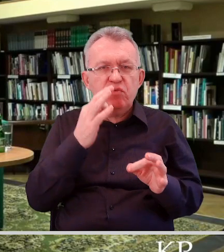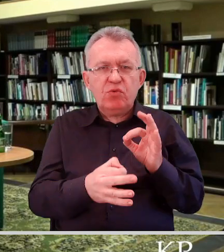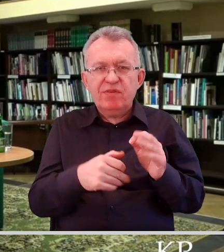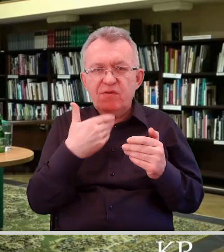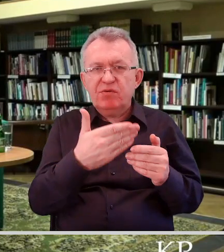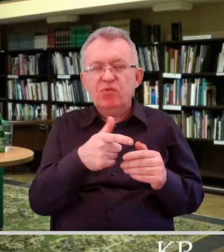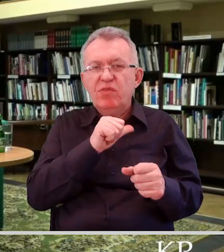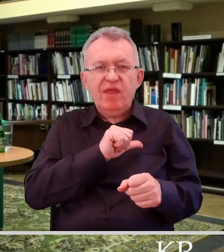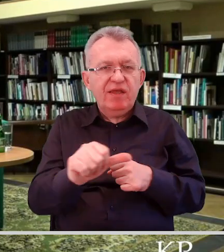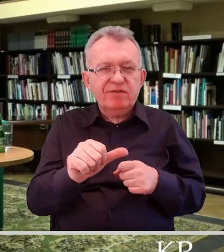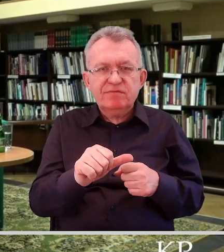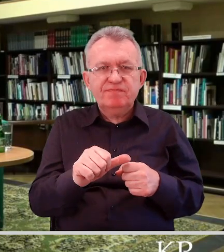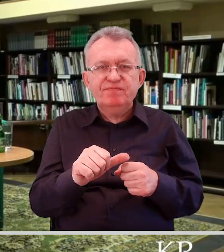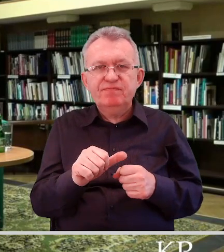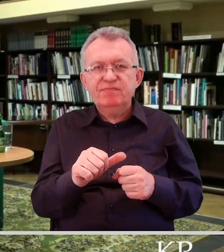dawać, bo